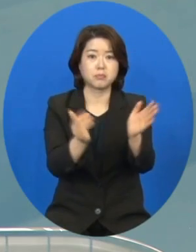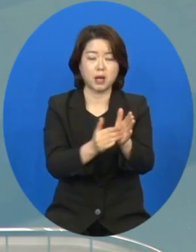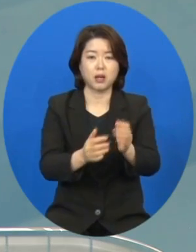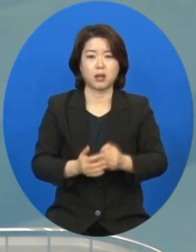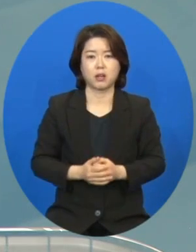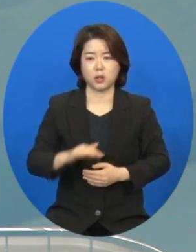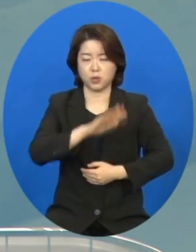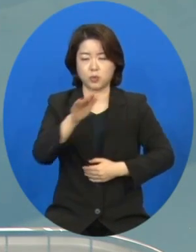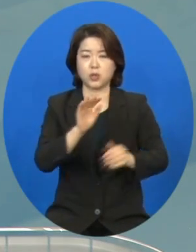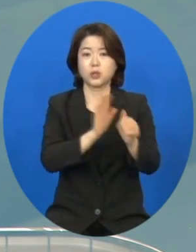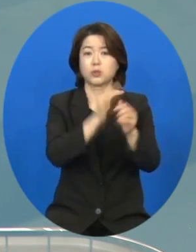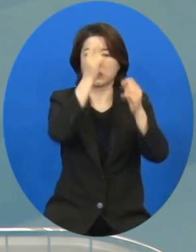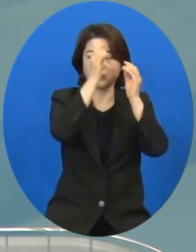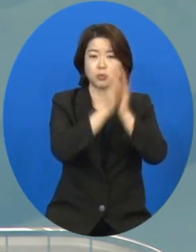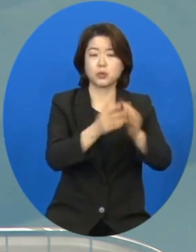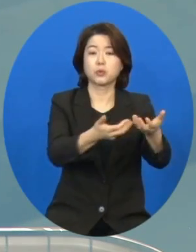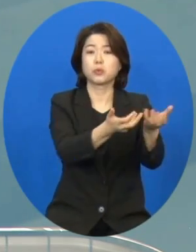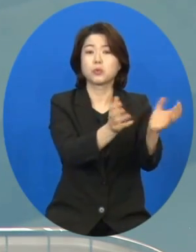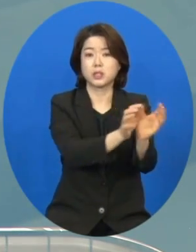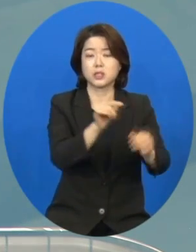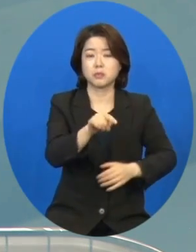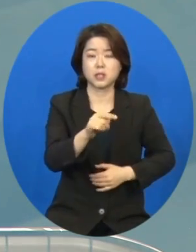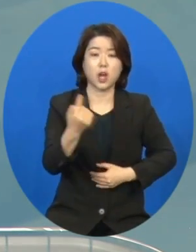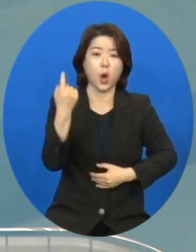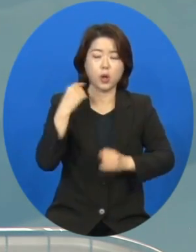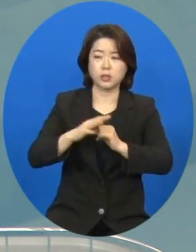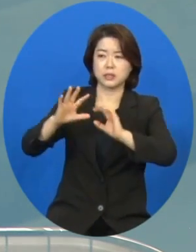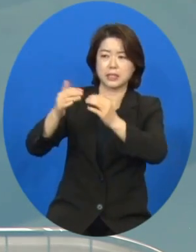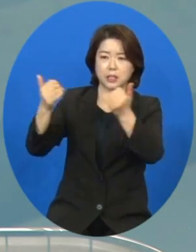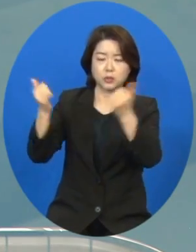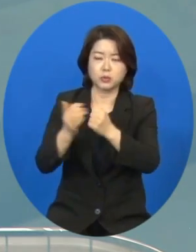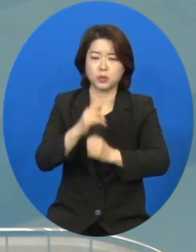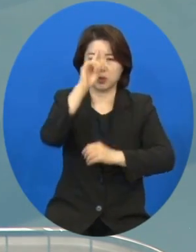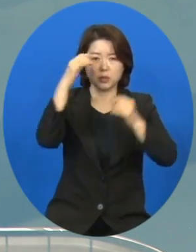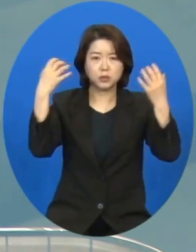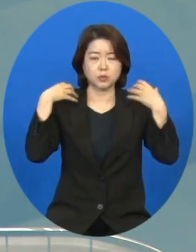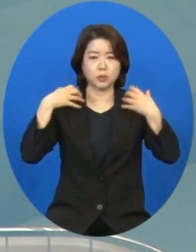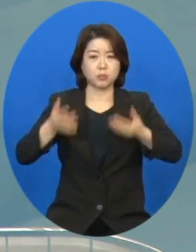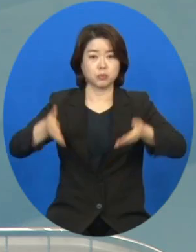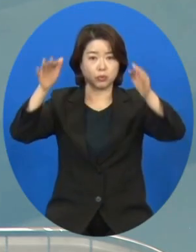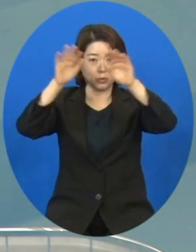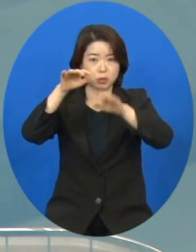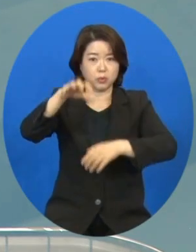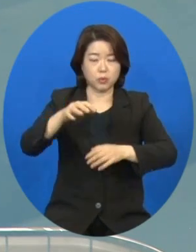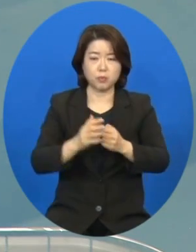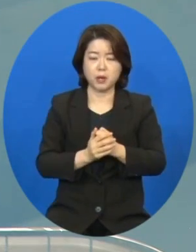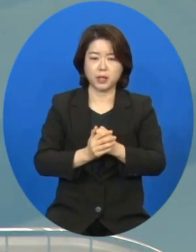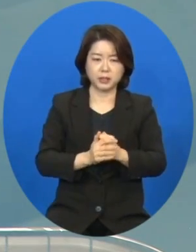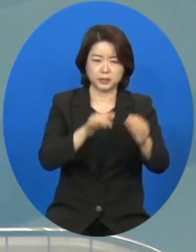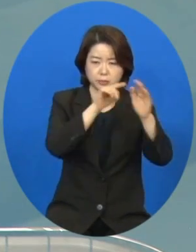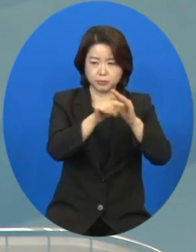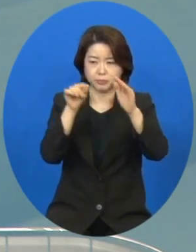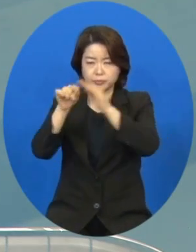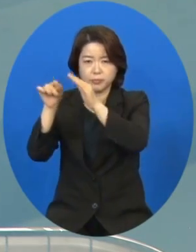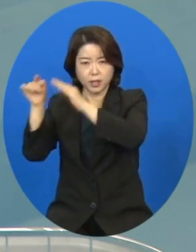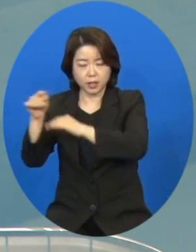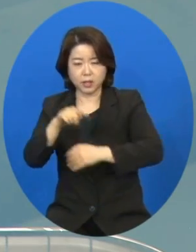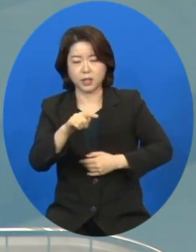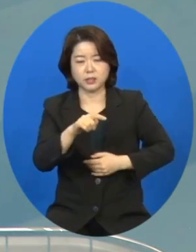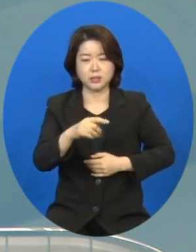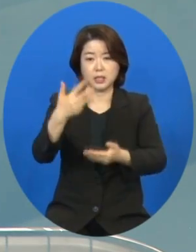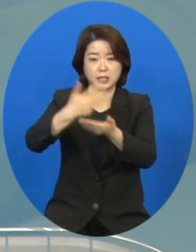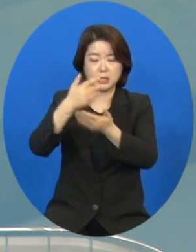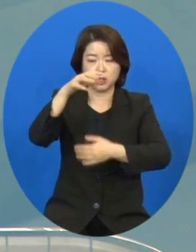교회 중보기도 팀이 어제 국회에도 정부청사에도 그렇게 가서 기도하고 이태원에도